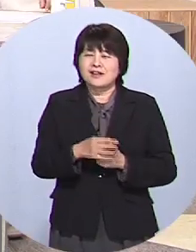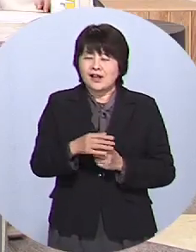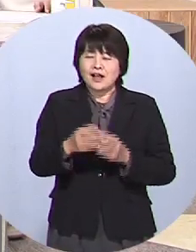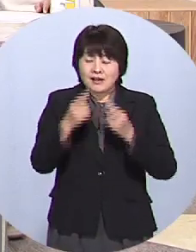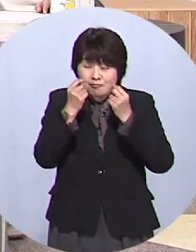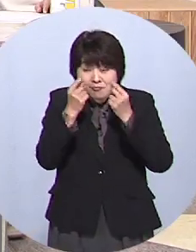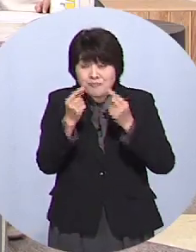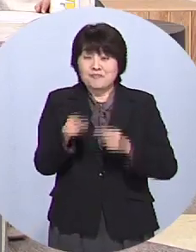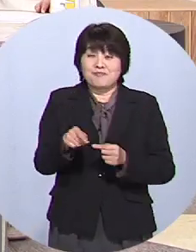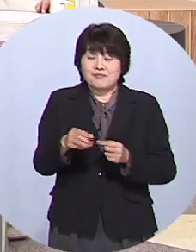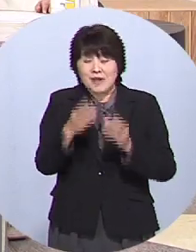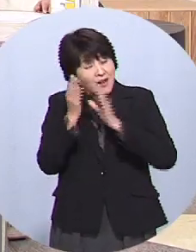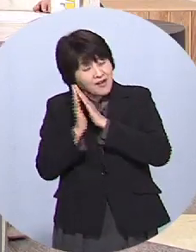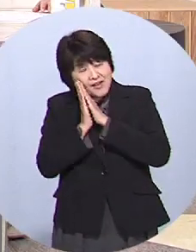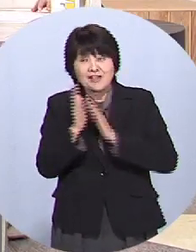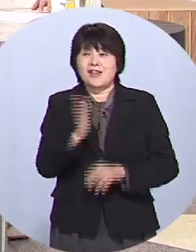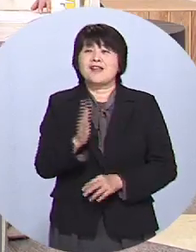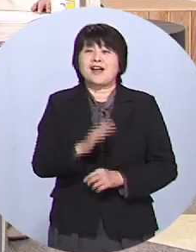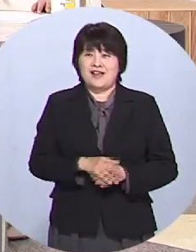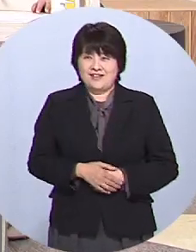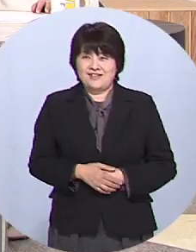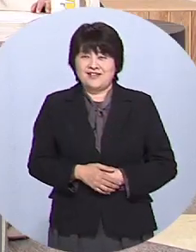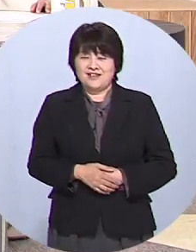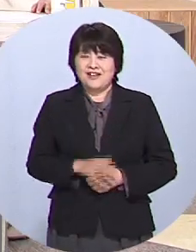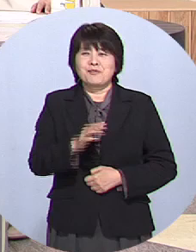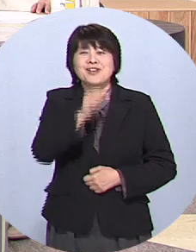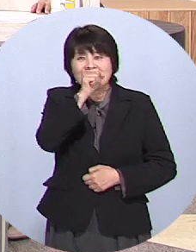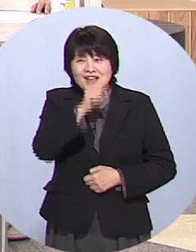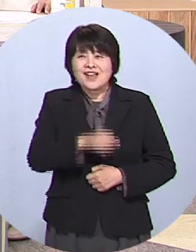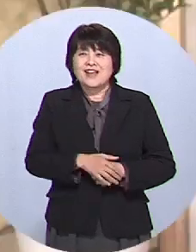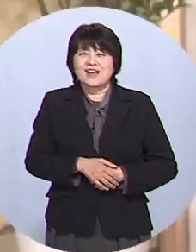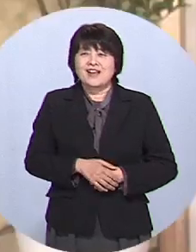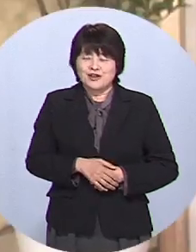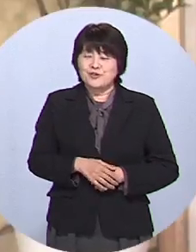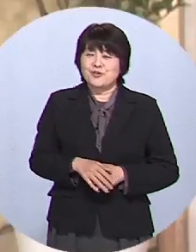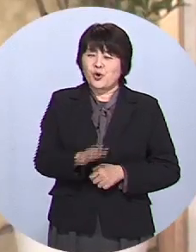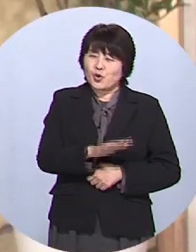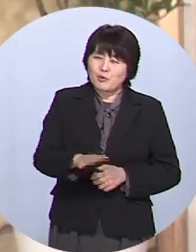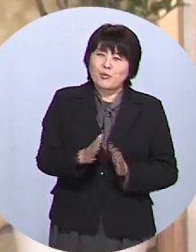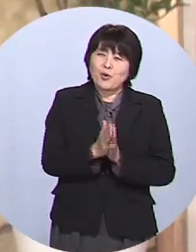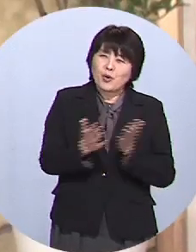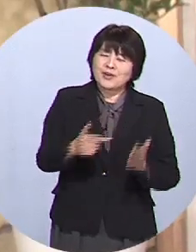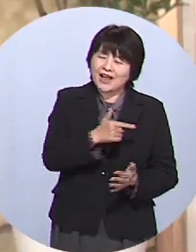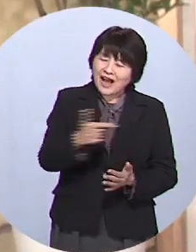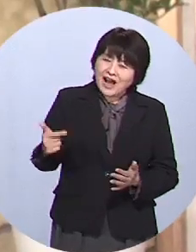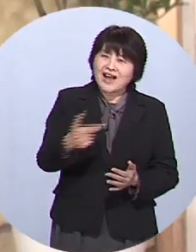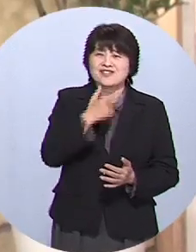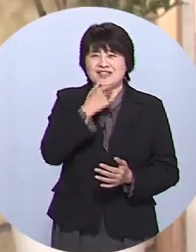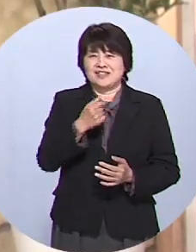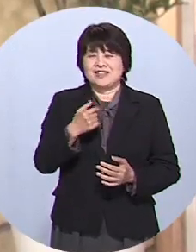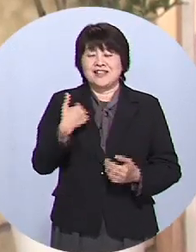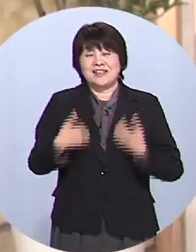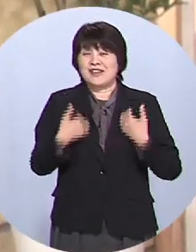よ原因が分かった 原因が けどいいね、 はい、もう子供も絵本も大好きなので、うん、とっても楽